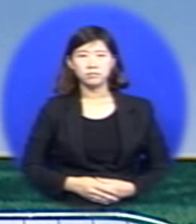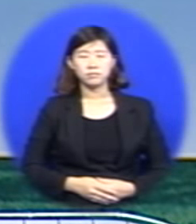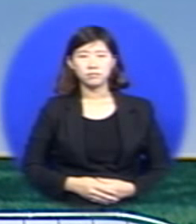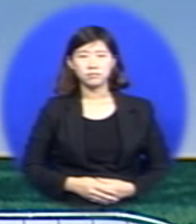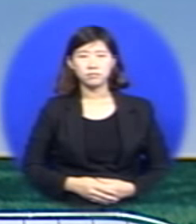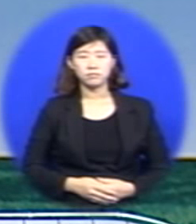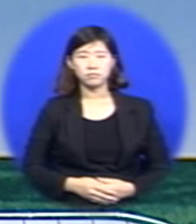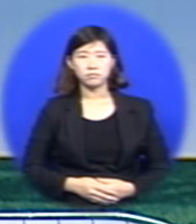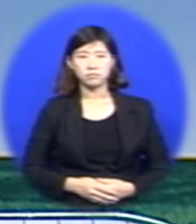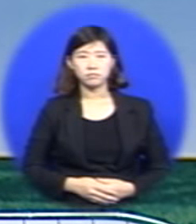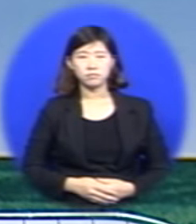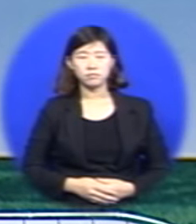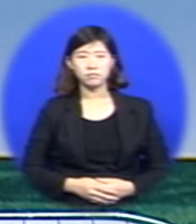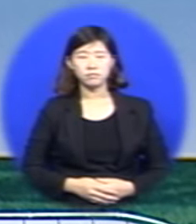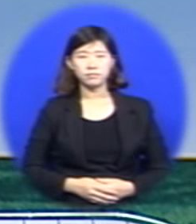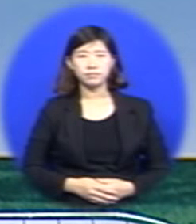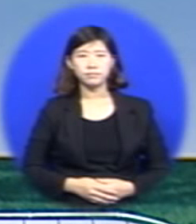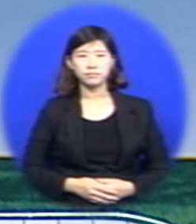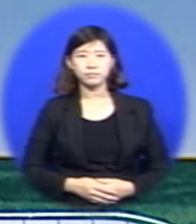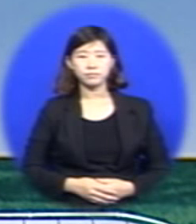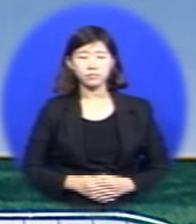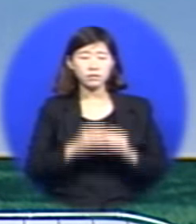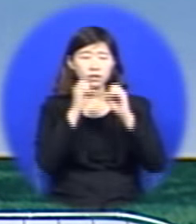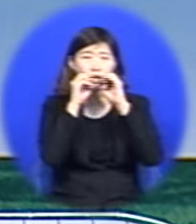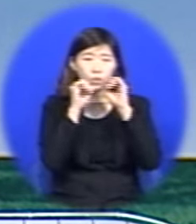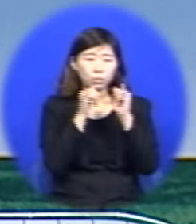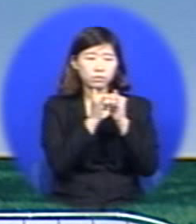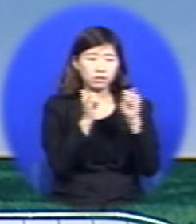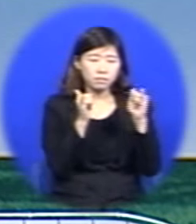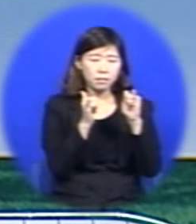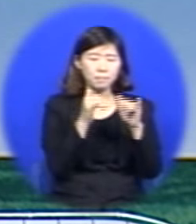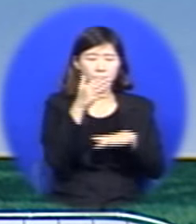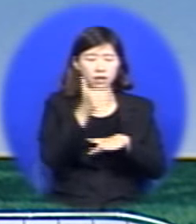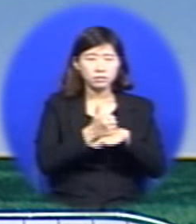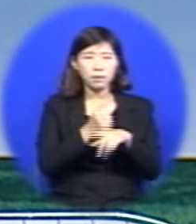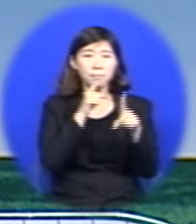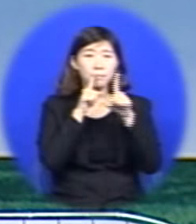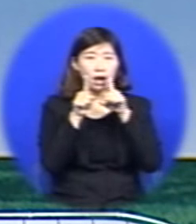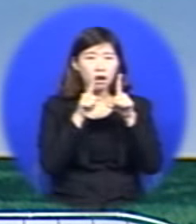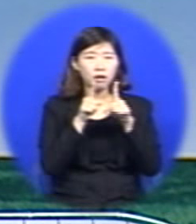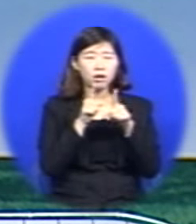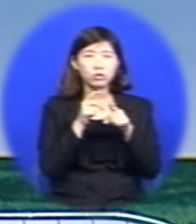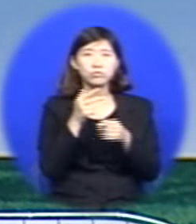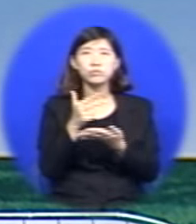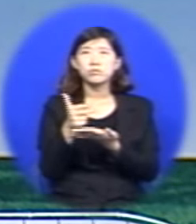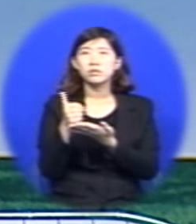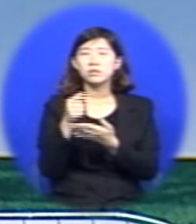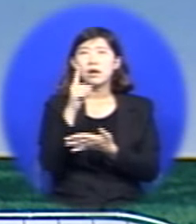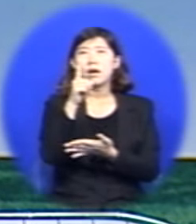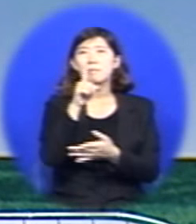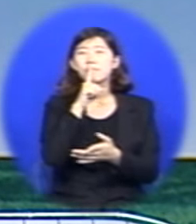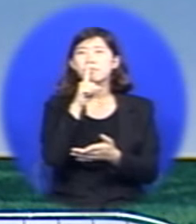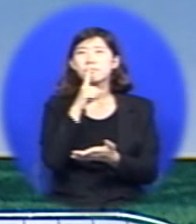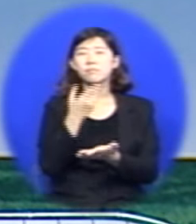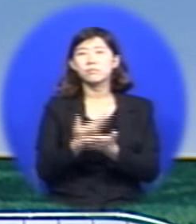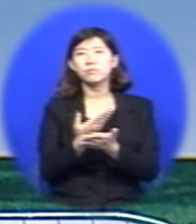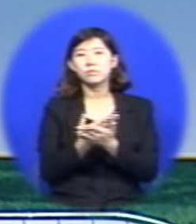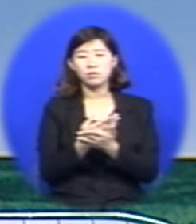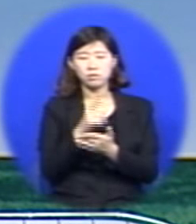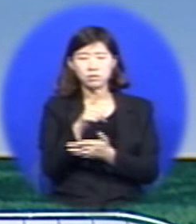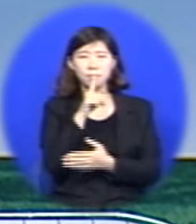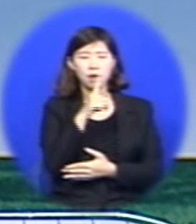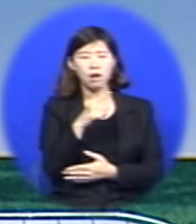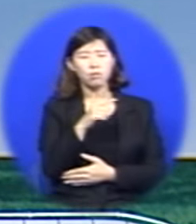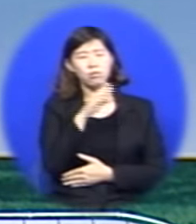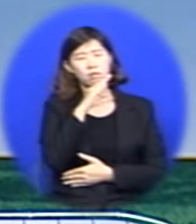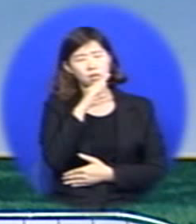그 선교사님의 마지막 말이 너무 가슴이 아팠어요. 저는 지금까지 여러 선교사님을